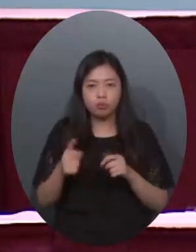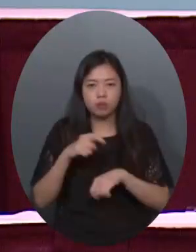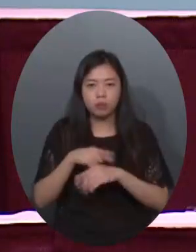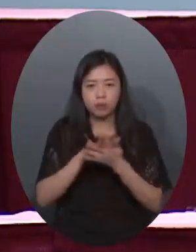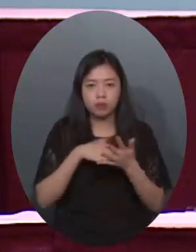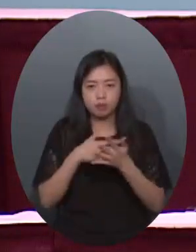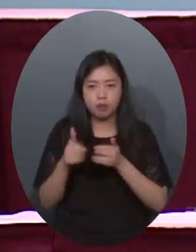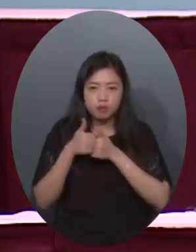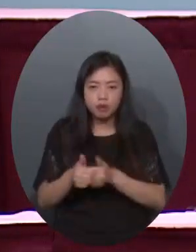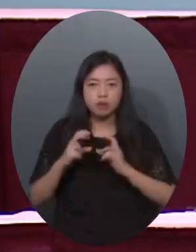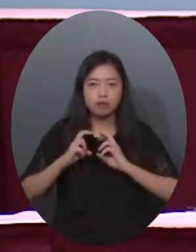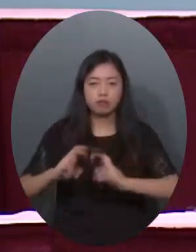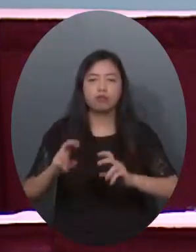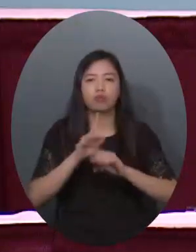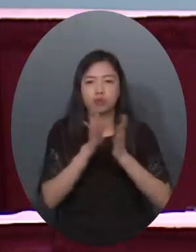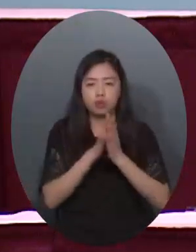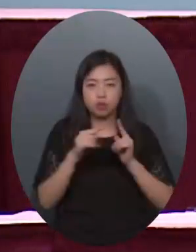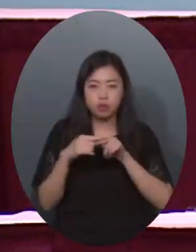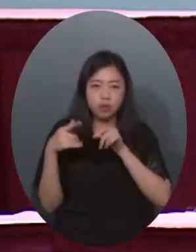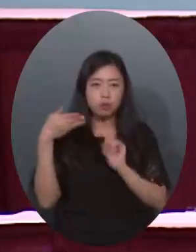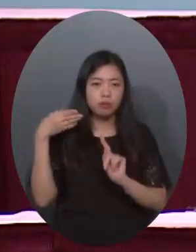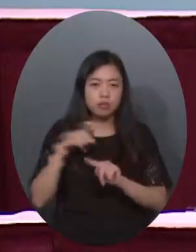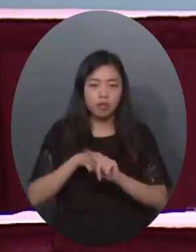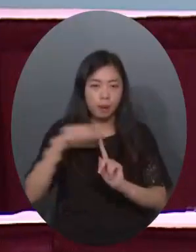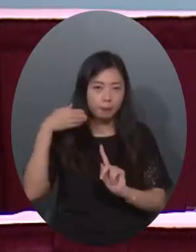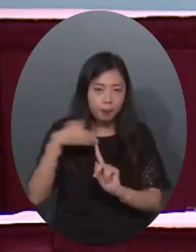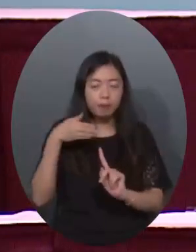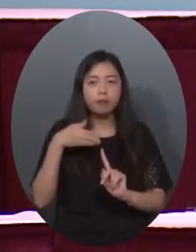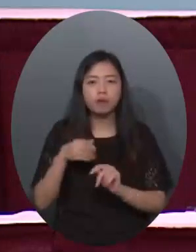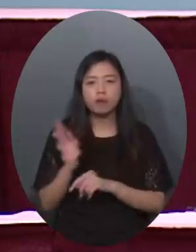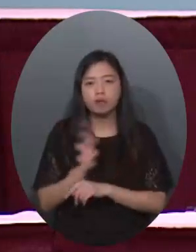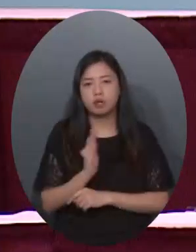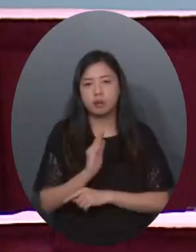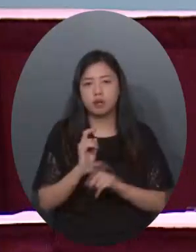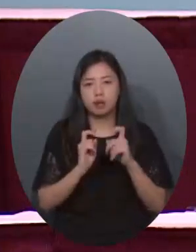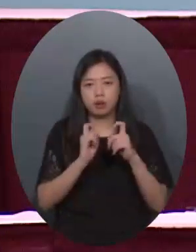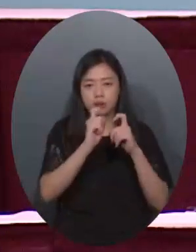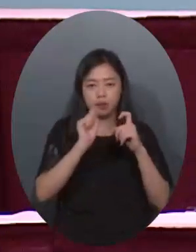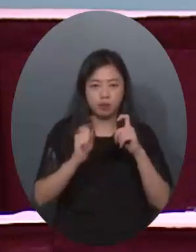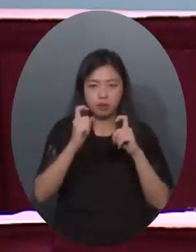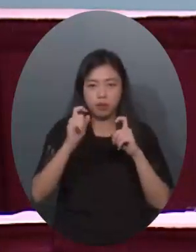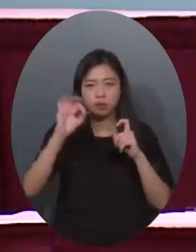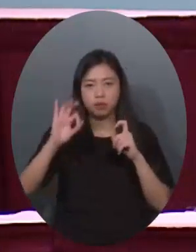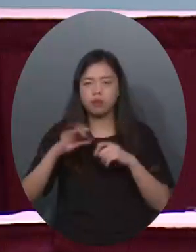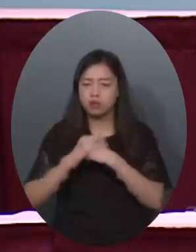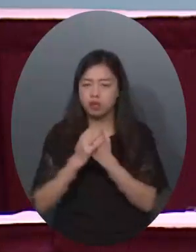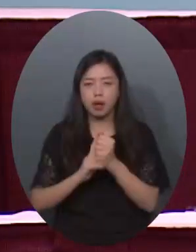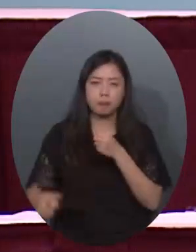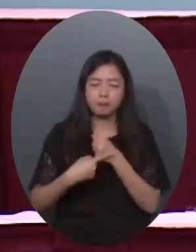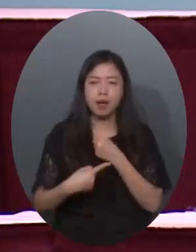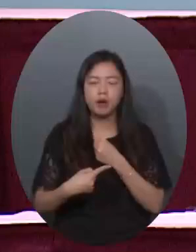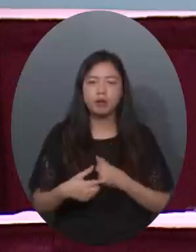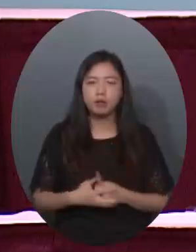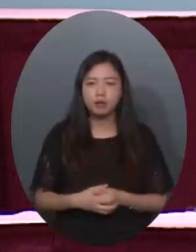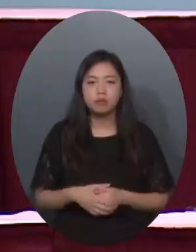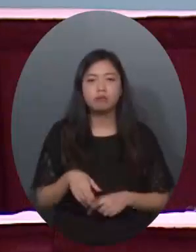乘客車程準時程度均保持於 99.9% 的世界級水平，